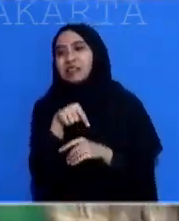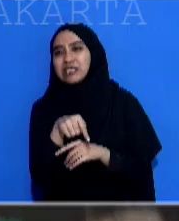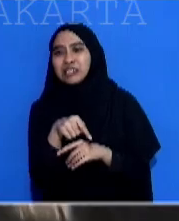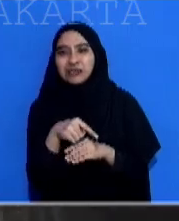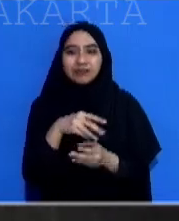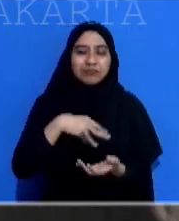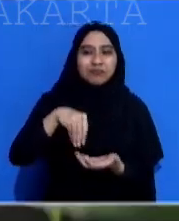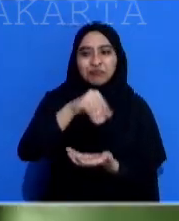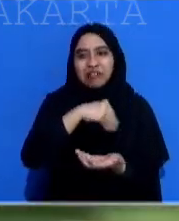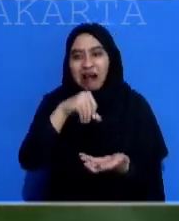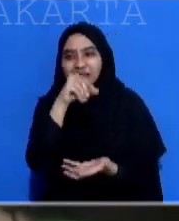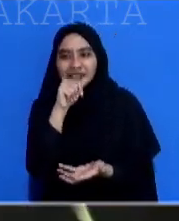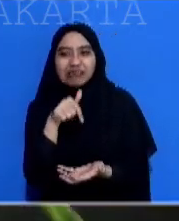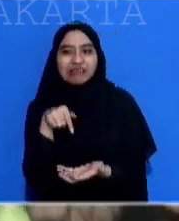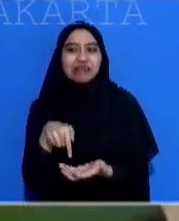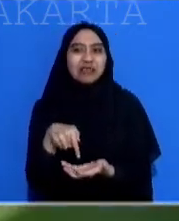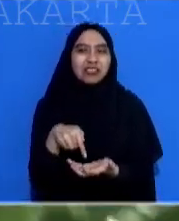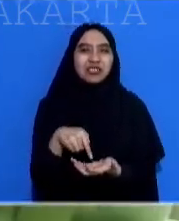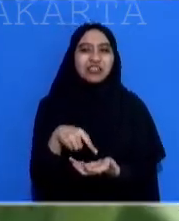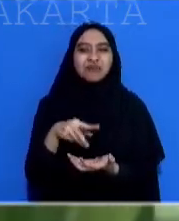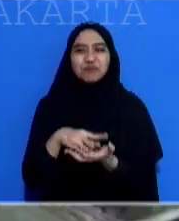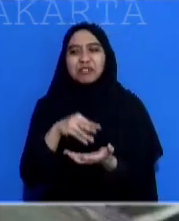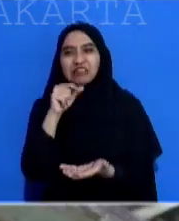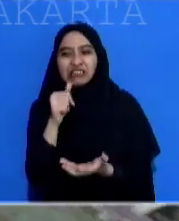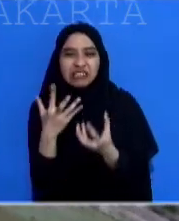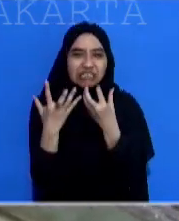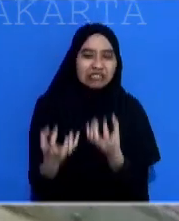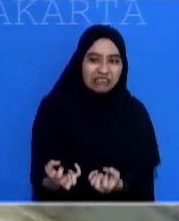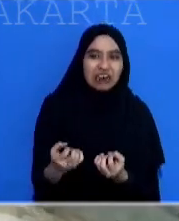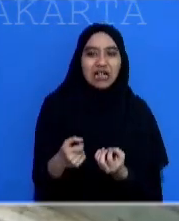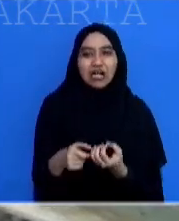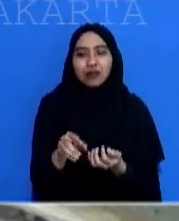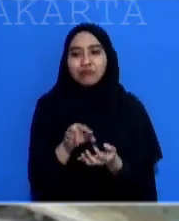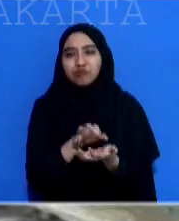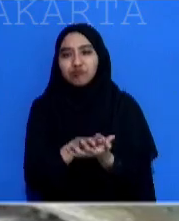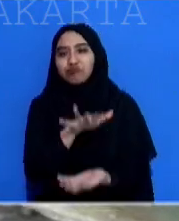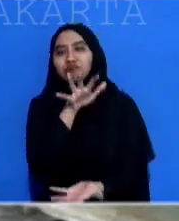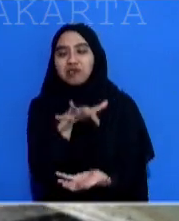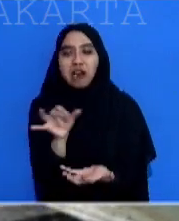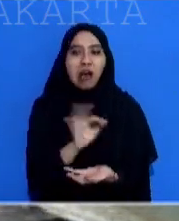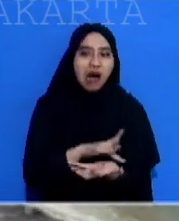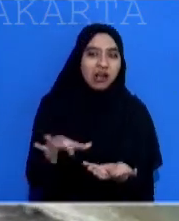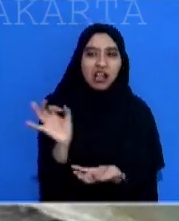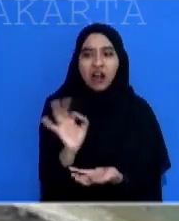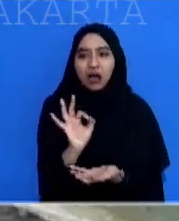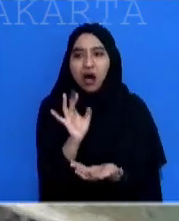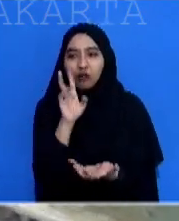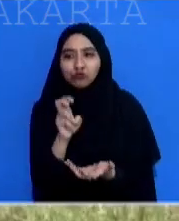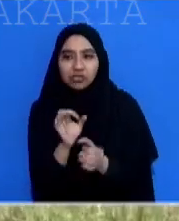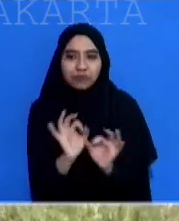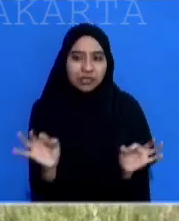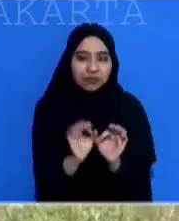baken sitinipun kedah ugi kawontenan garing boten kembang toyo. Kejawi menika ugi kedah dipun resi saking gulma utawi